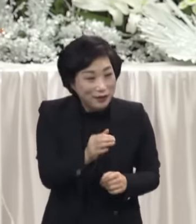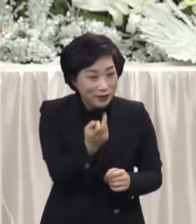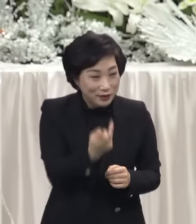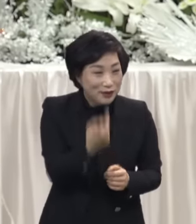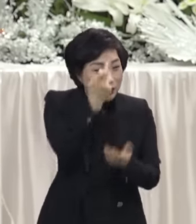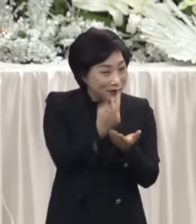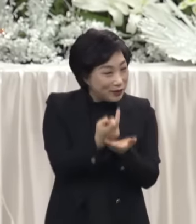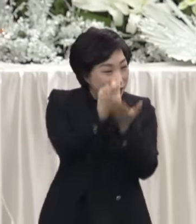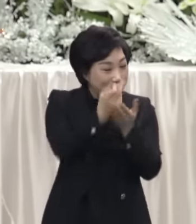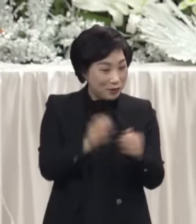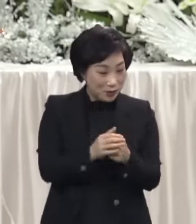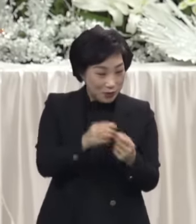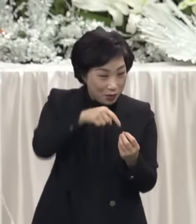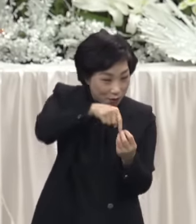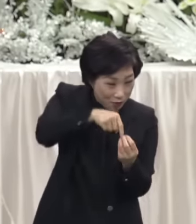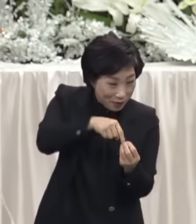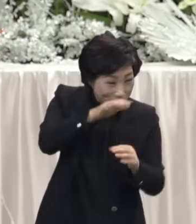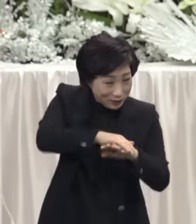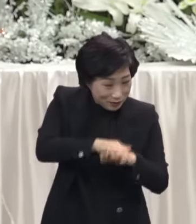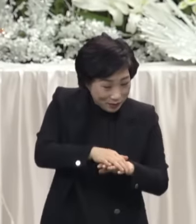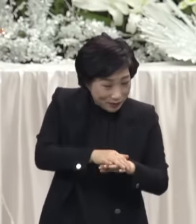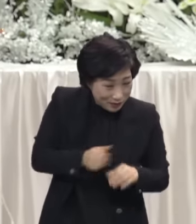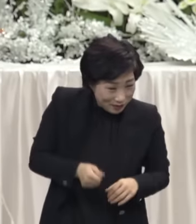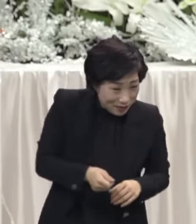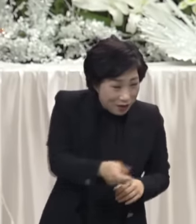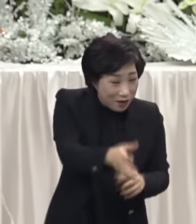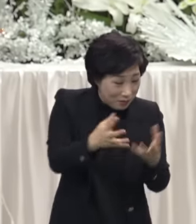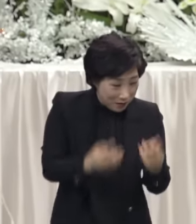왜 호박은 이렇게 심었습니까? 그랬더니